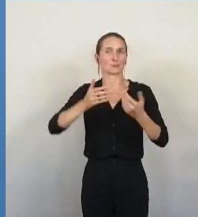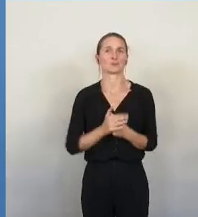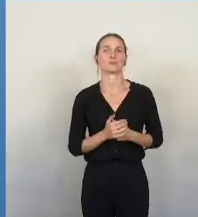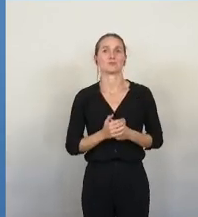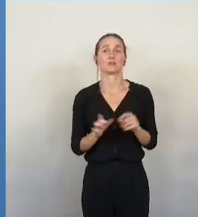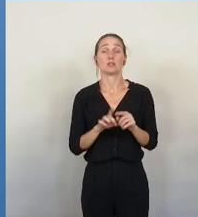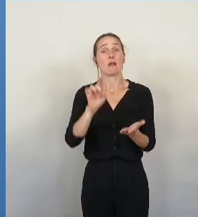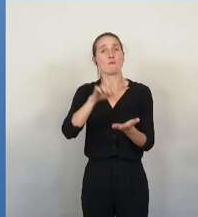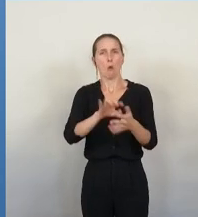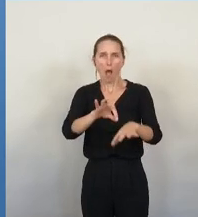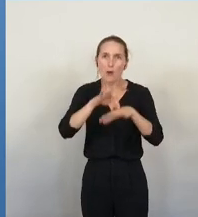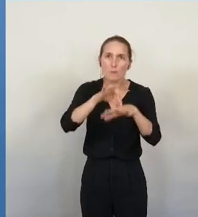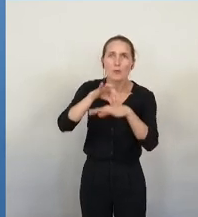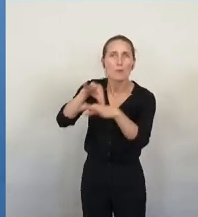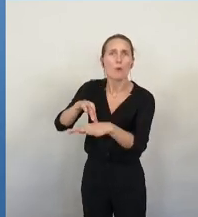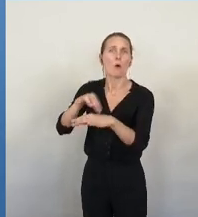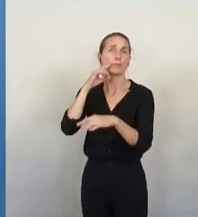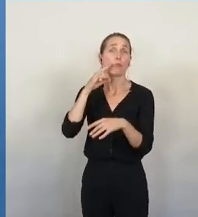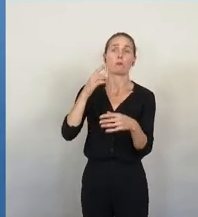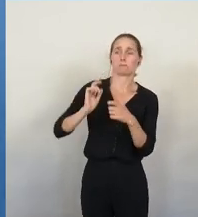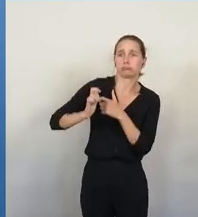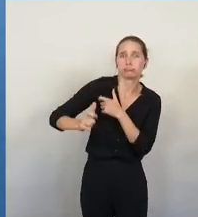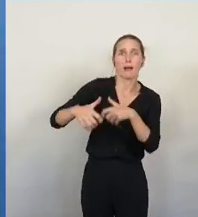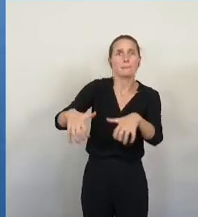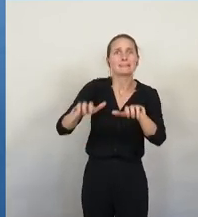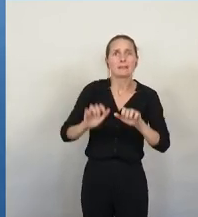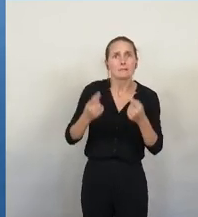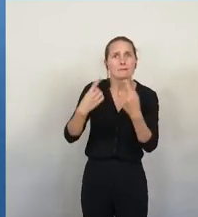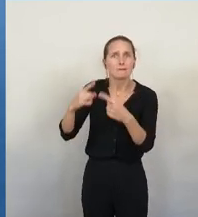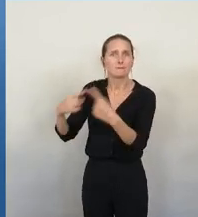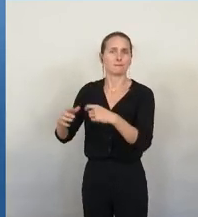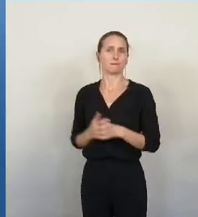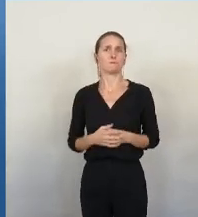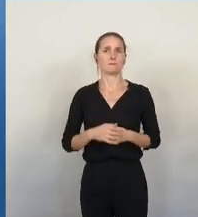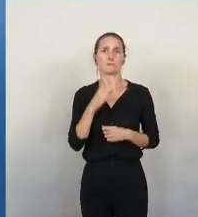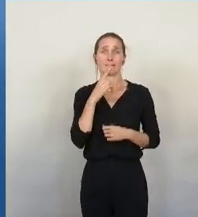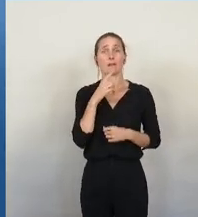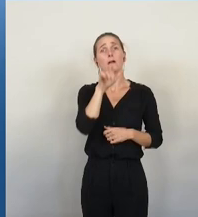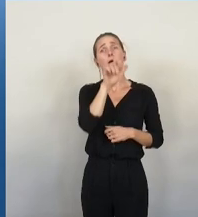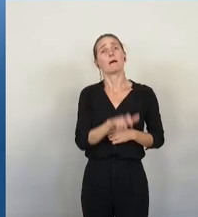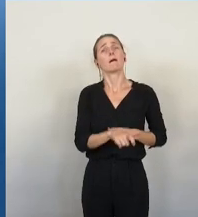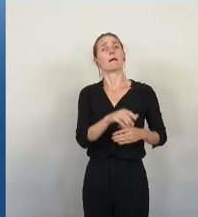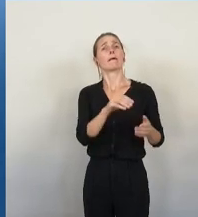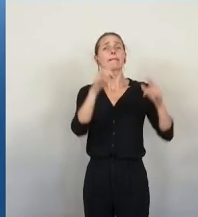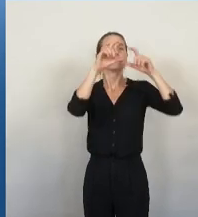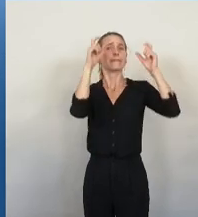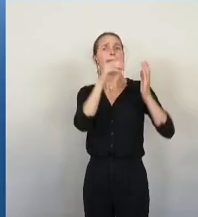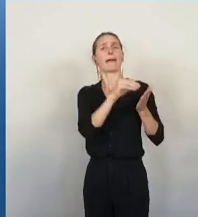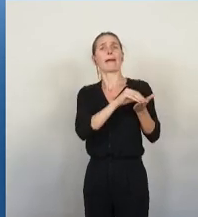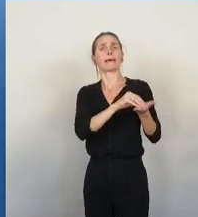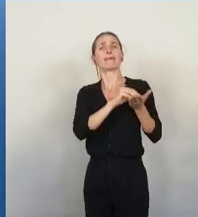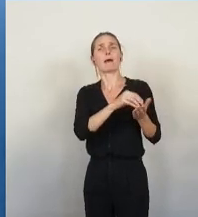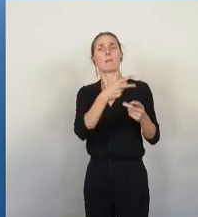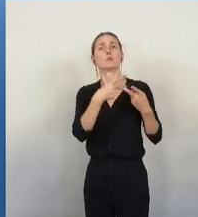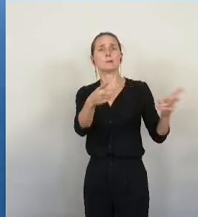d'accompagnement dans différentes démarches administratives avec le rôle essentiel des écrivains et écrivain publ qui porte aussi des